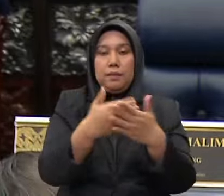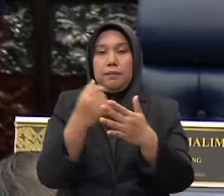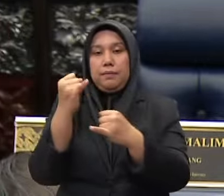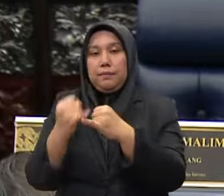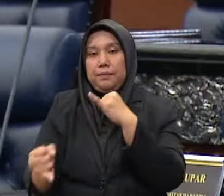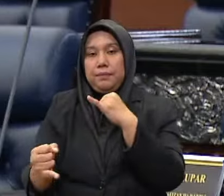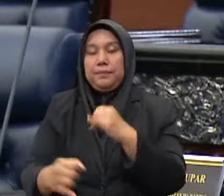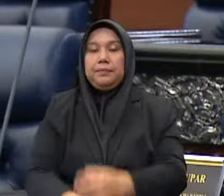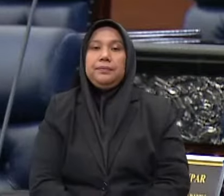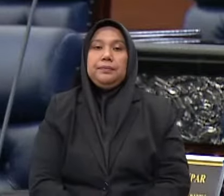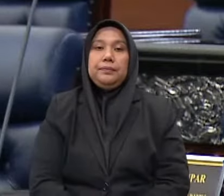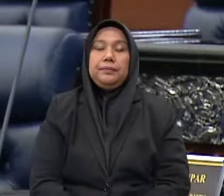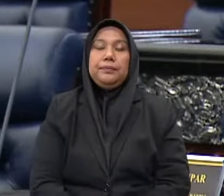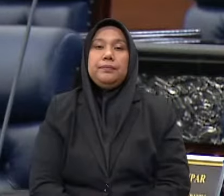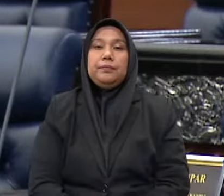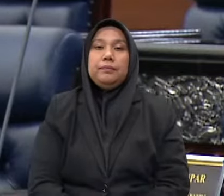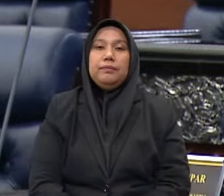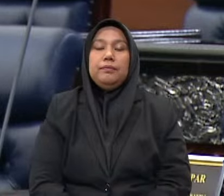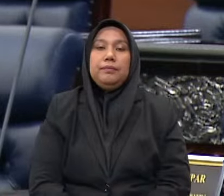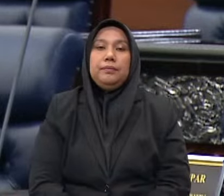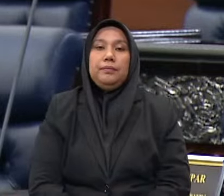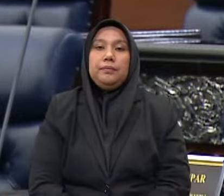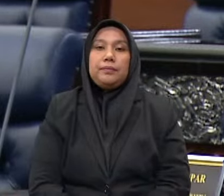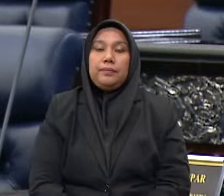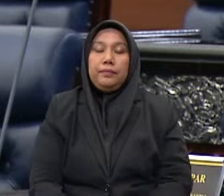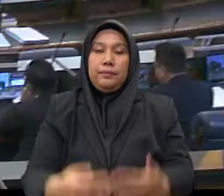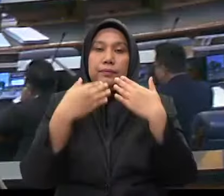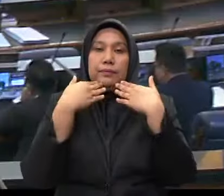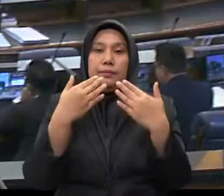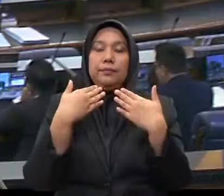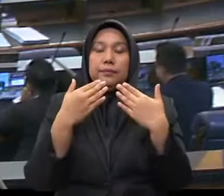akhir silakan Terima kasih er pertama saya ucap selamat